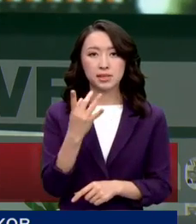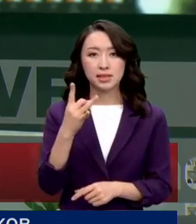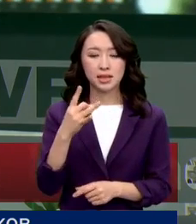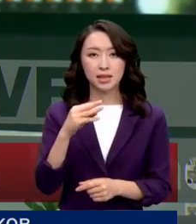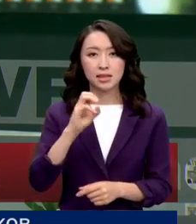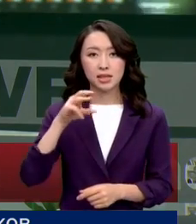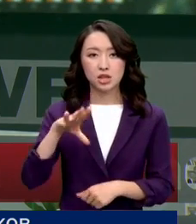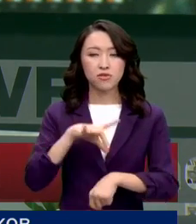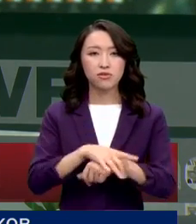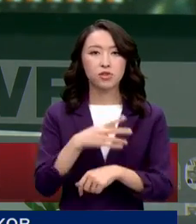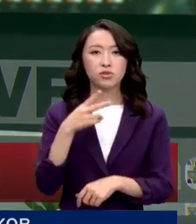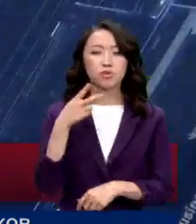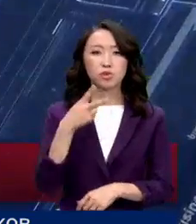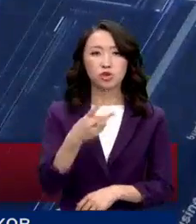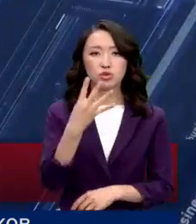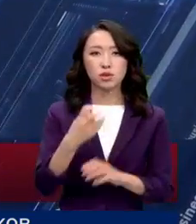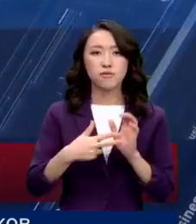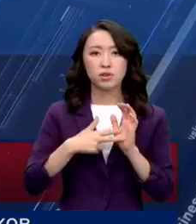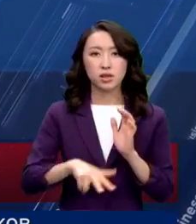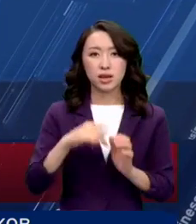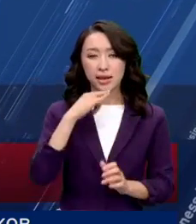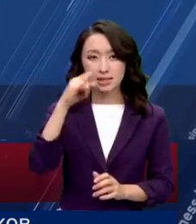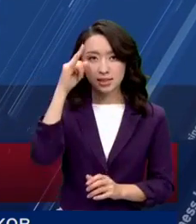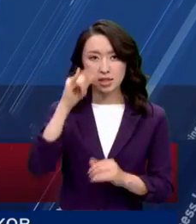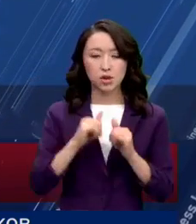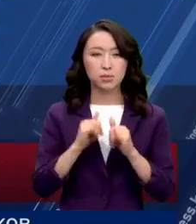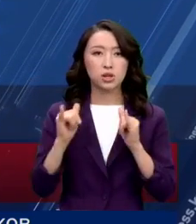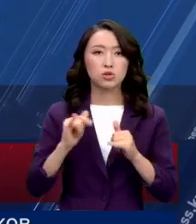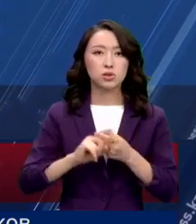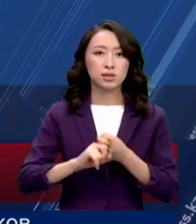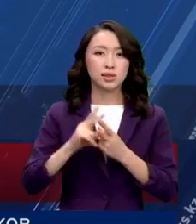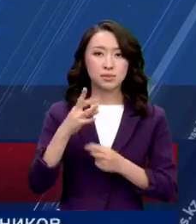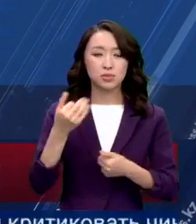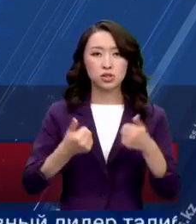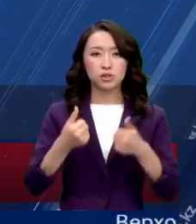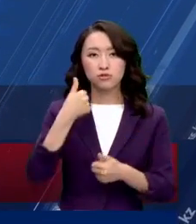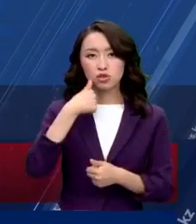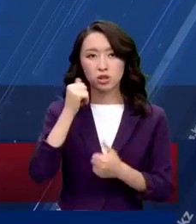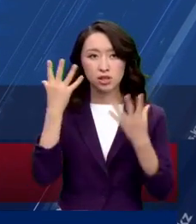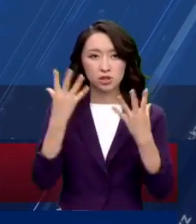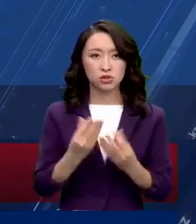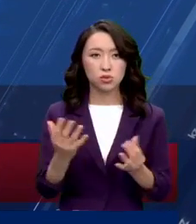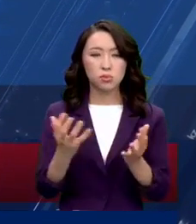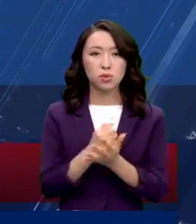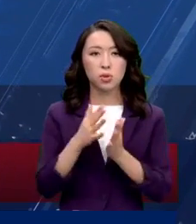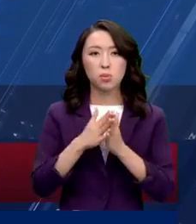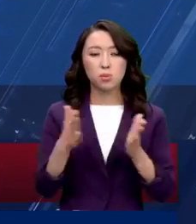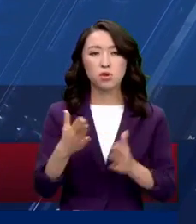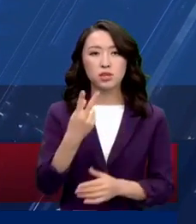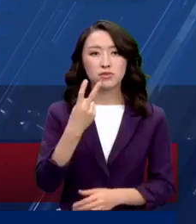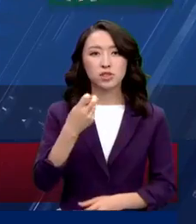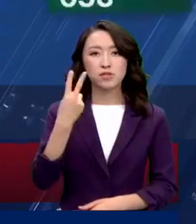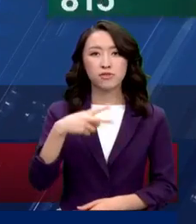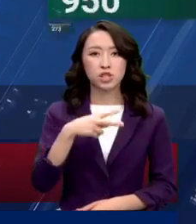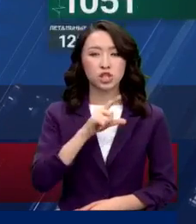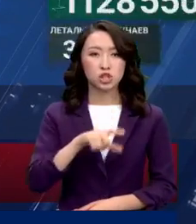выявлены у 2480 казахстанцев. Прирост инфицированных по сравнению со вчерашним днем составил более